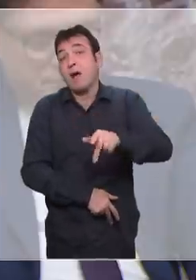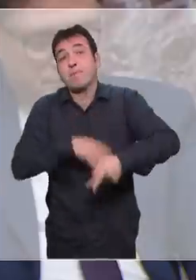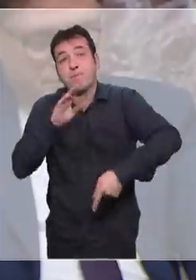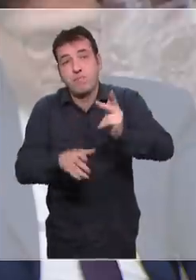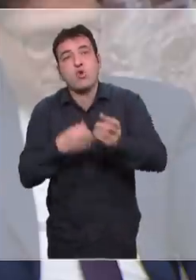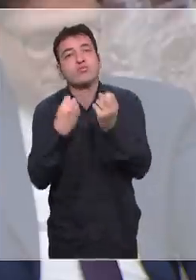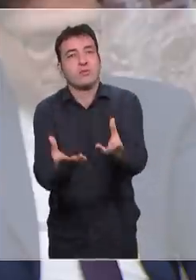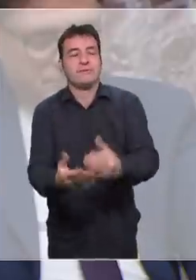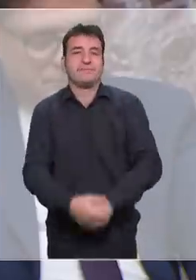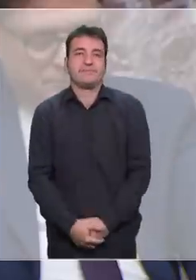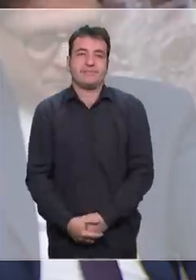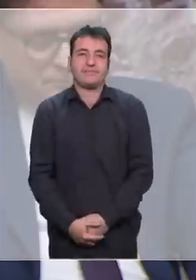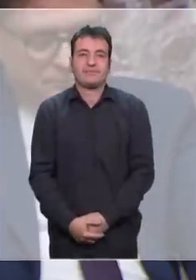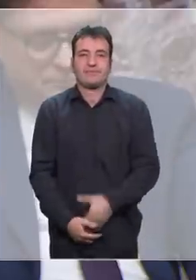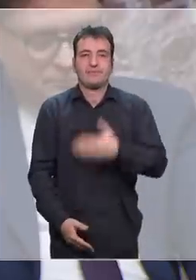la Ministre.